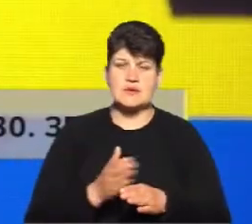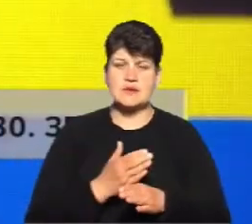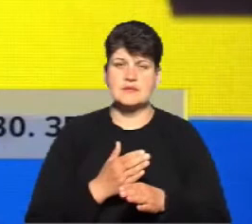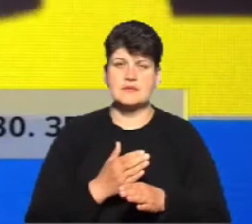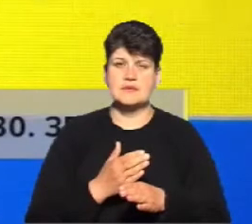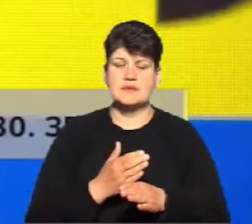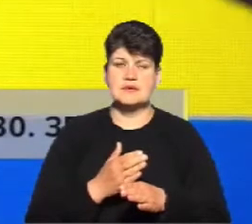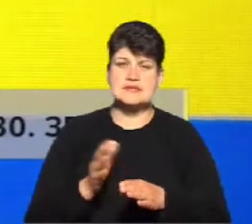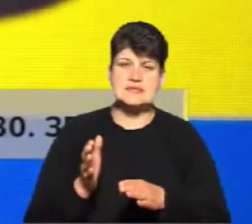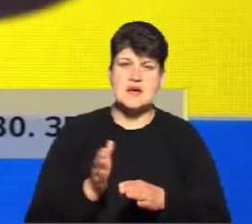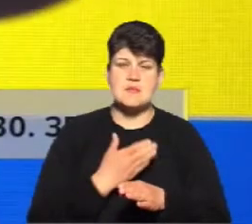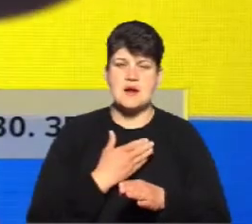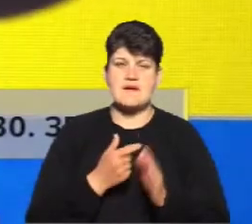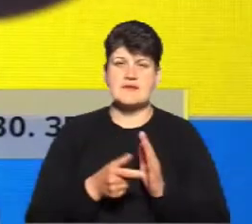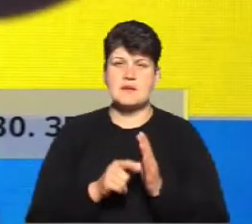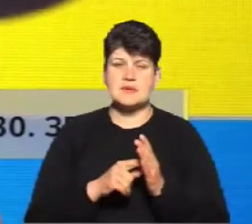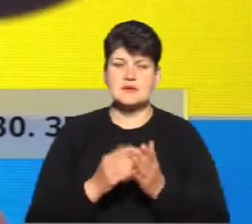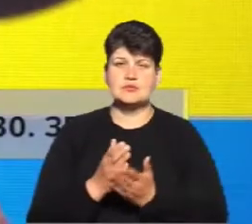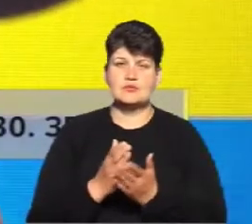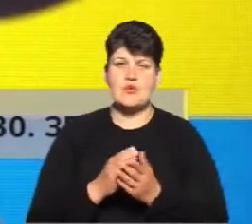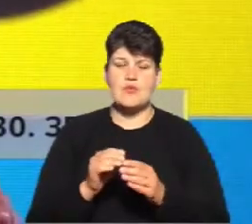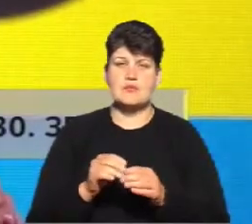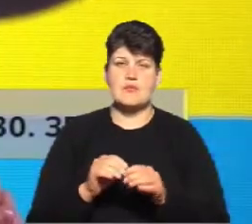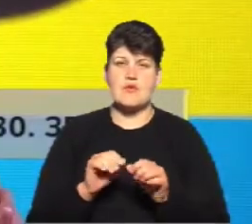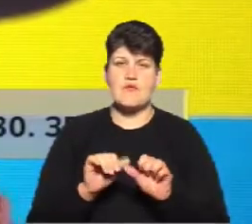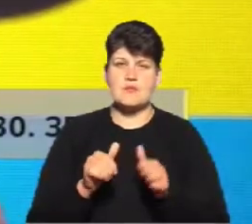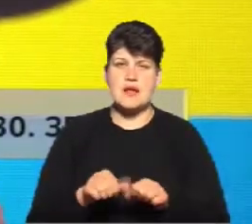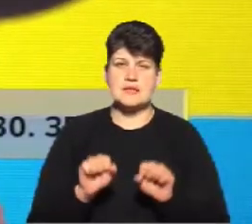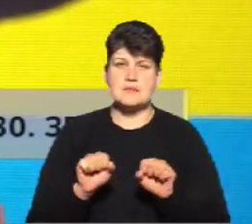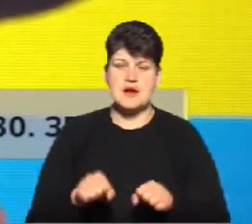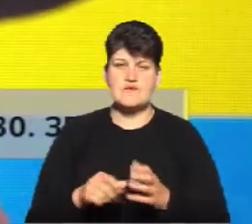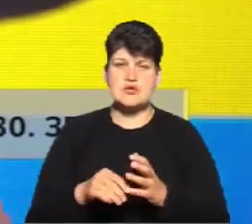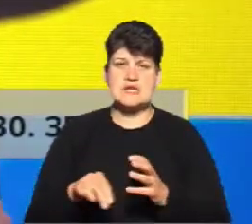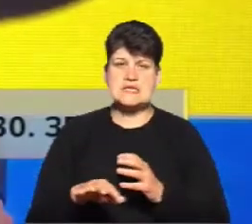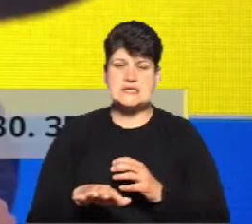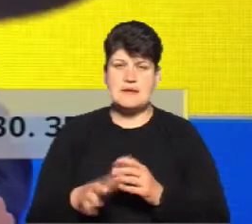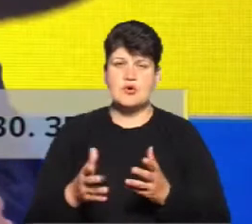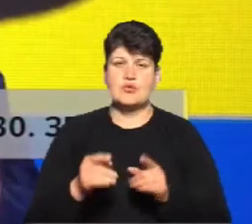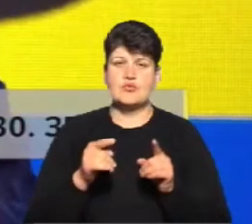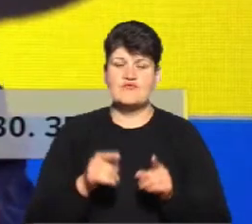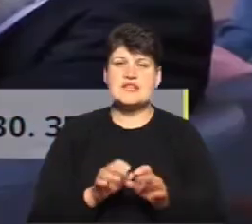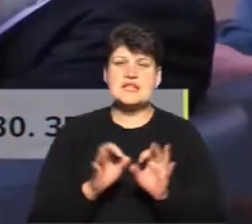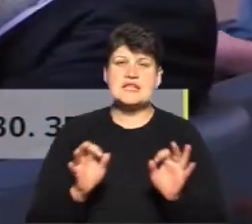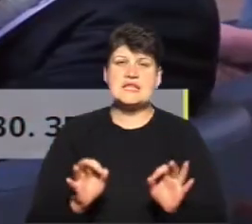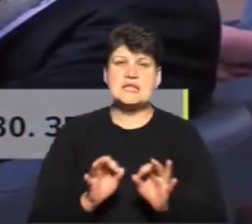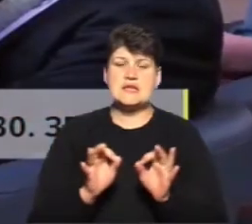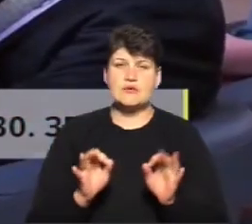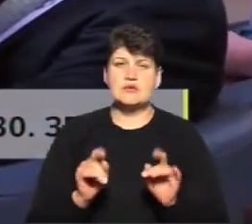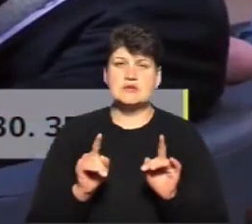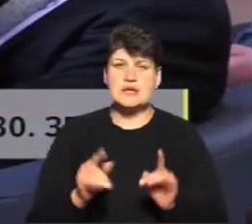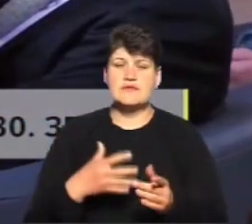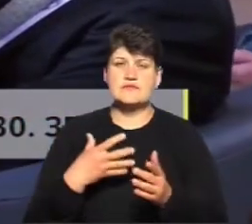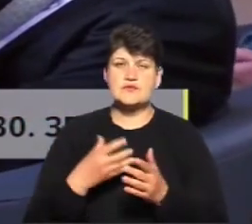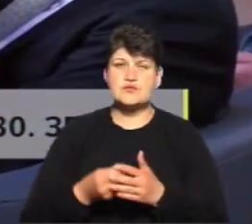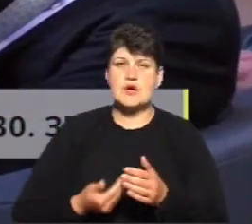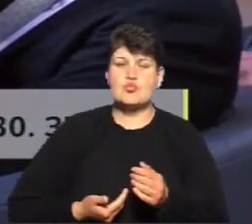чиновника функцію оформляти право на землю, яку він ніколи навіть у своєму житті